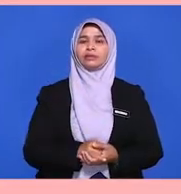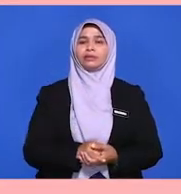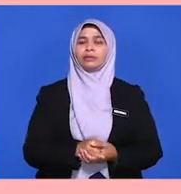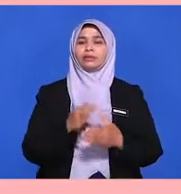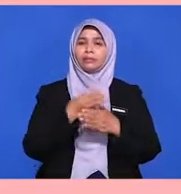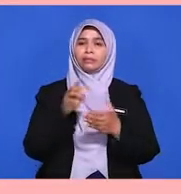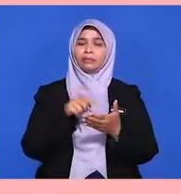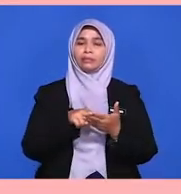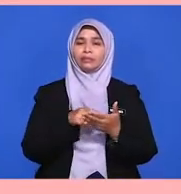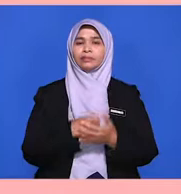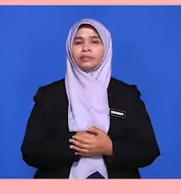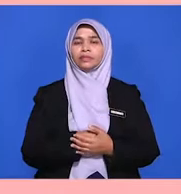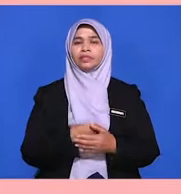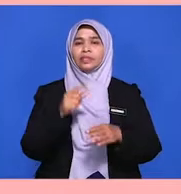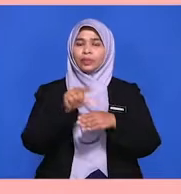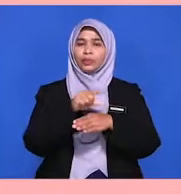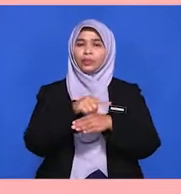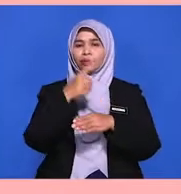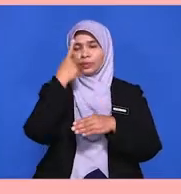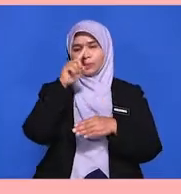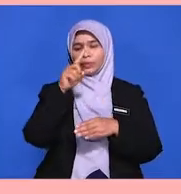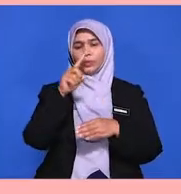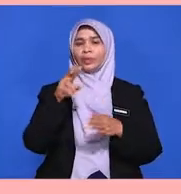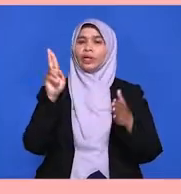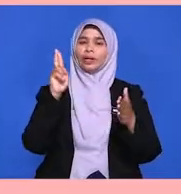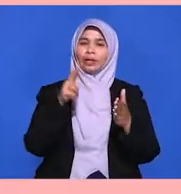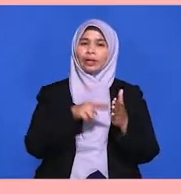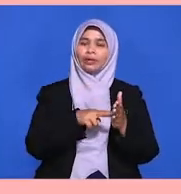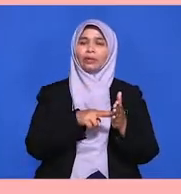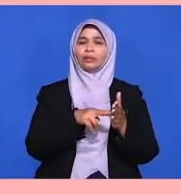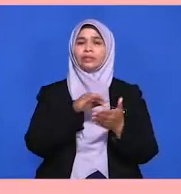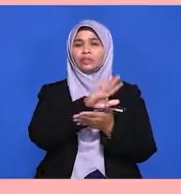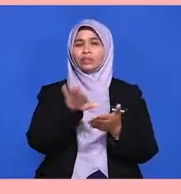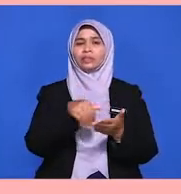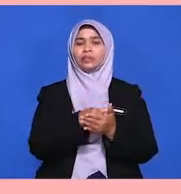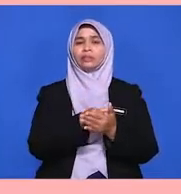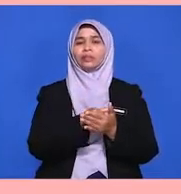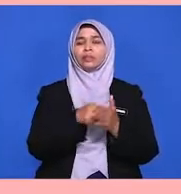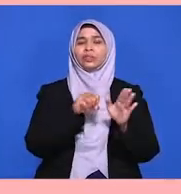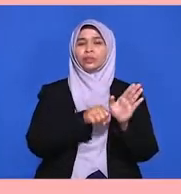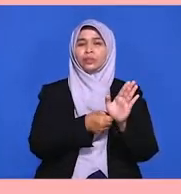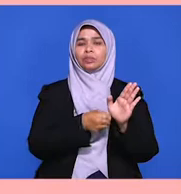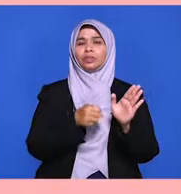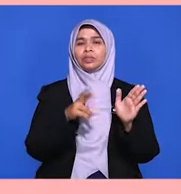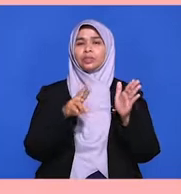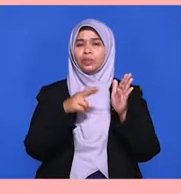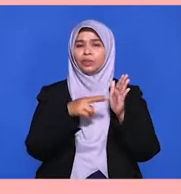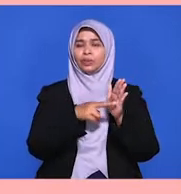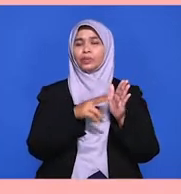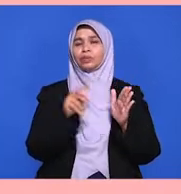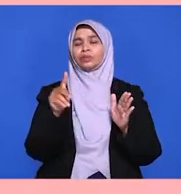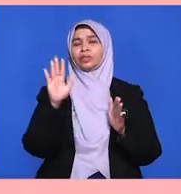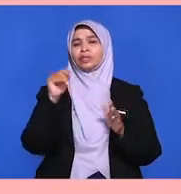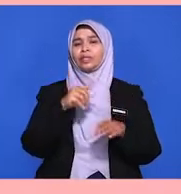ini digunakan untuk merekodkan semua sumber rujukan yang digunakan oleh